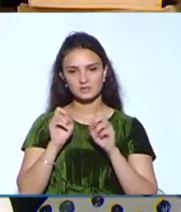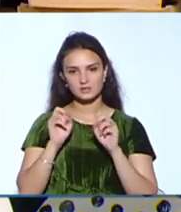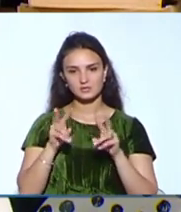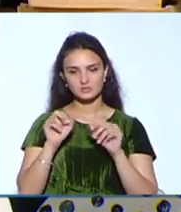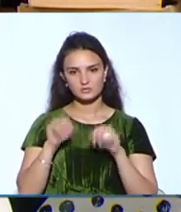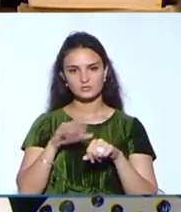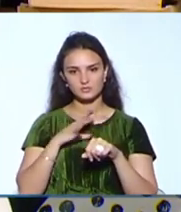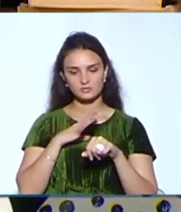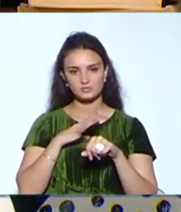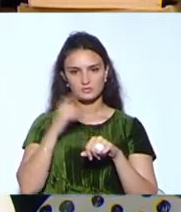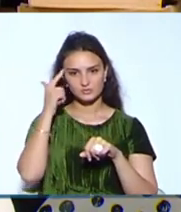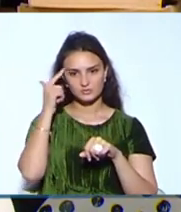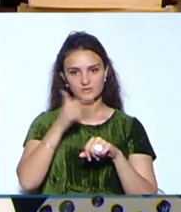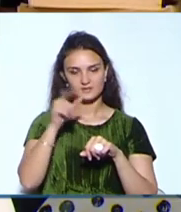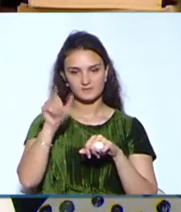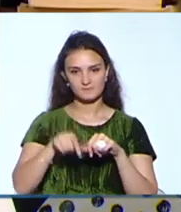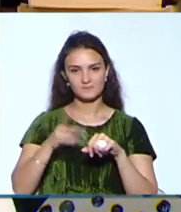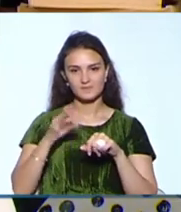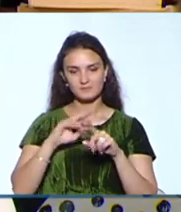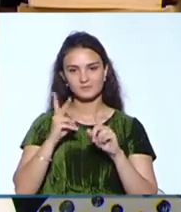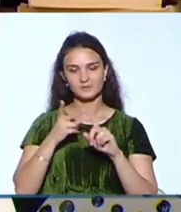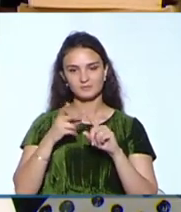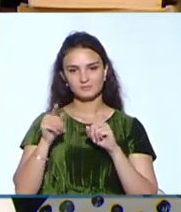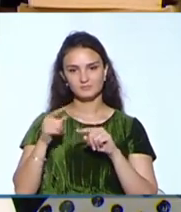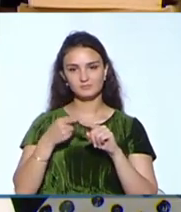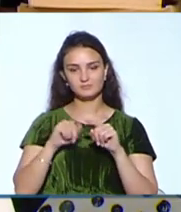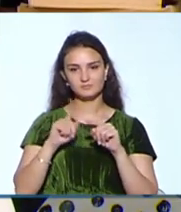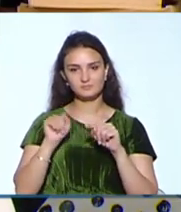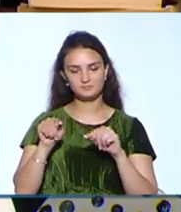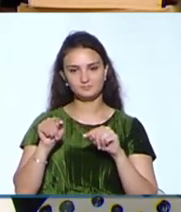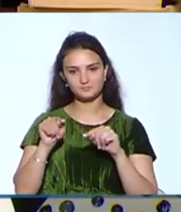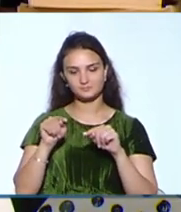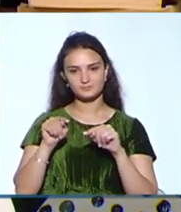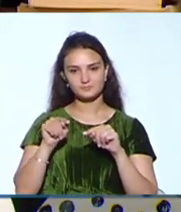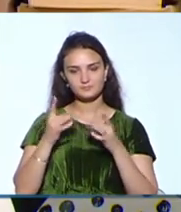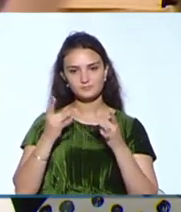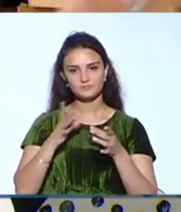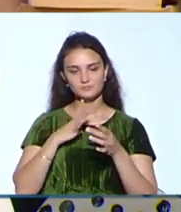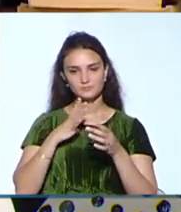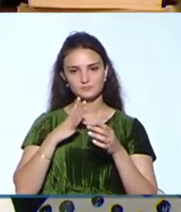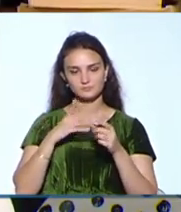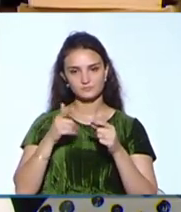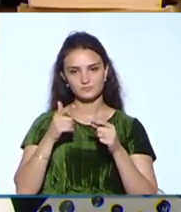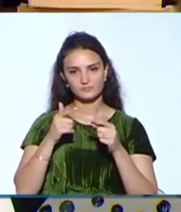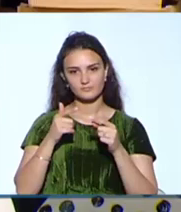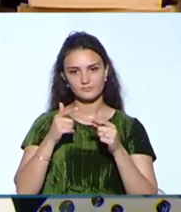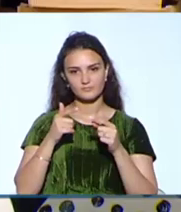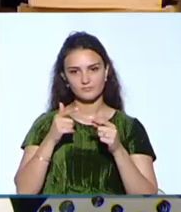საშიში შეიძლება იყოს ცოდნა, მაგრამ მეორე მხრივ ის, რომ ეხა შენ უბრალოდ იყო ესეთი